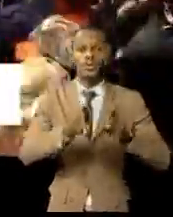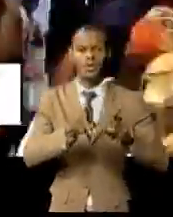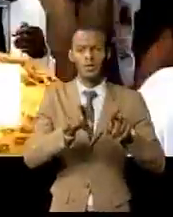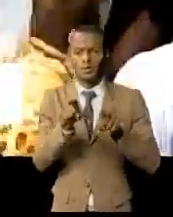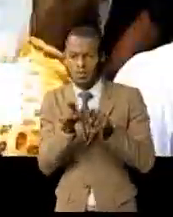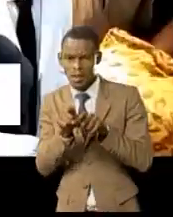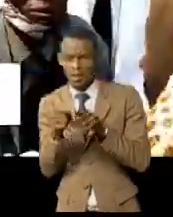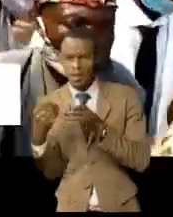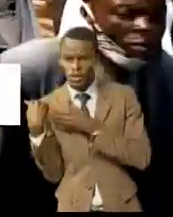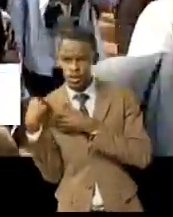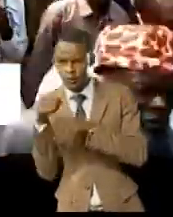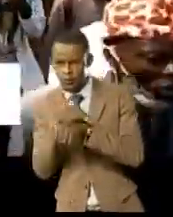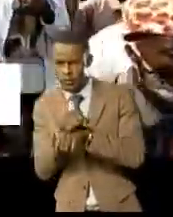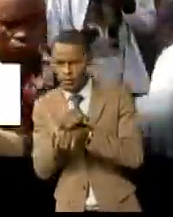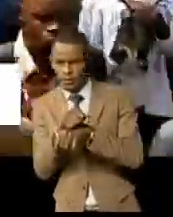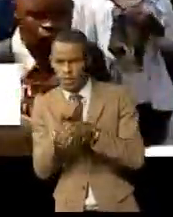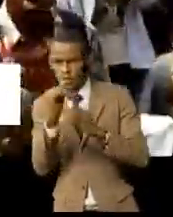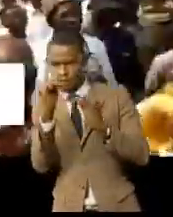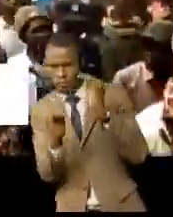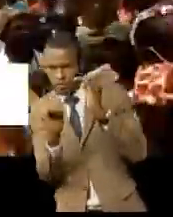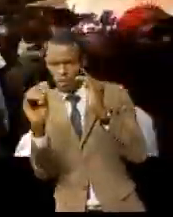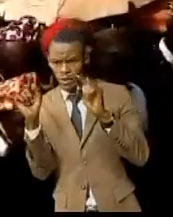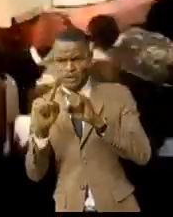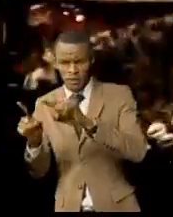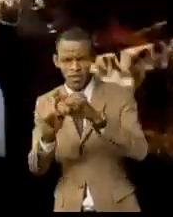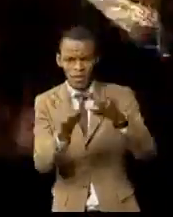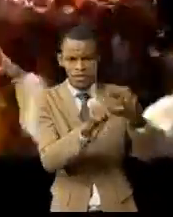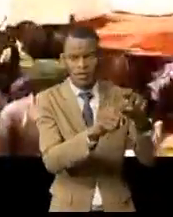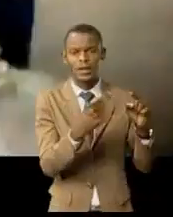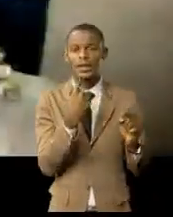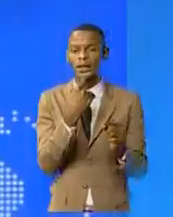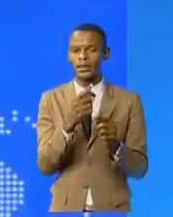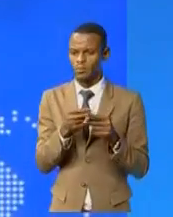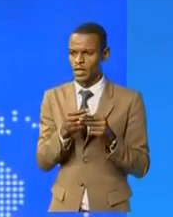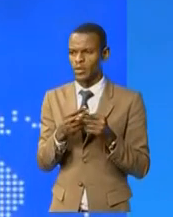promettant de s'adresser à eux à travers un message qui sera radio-diffusé.